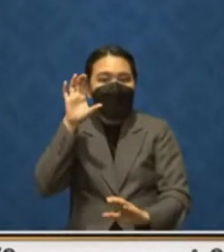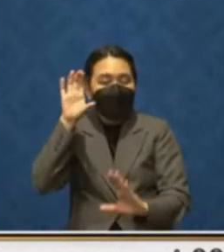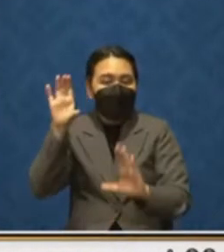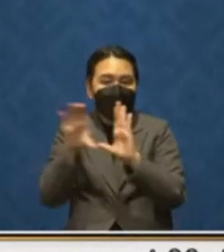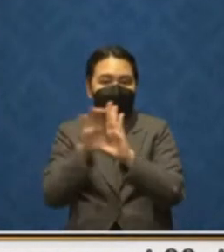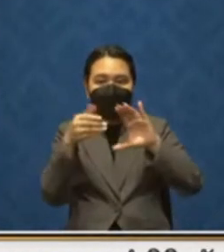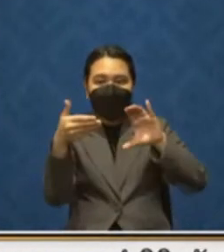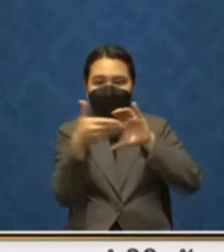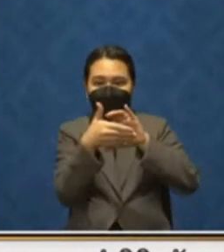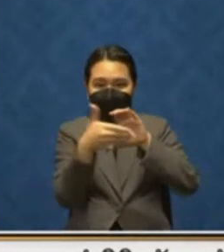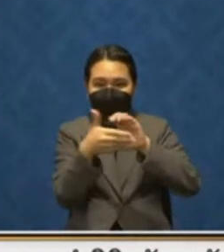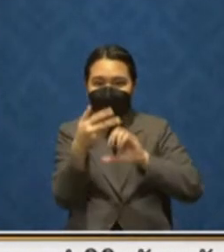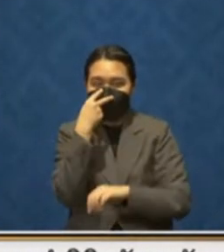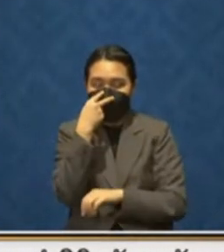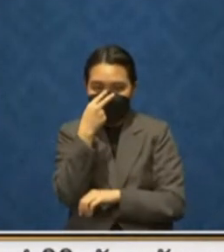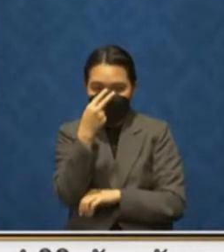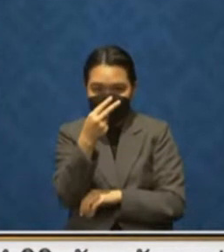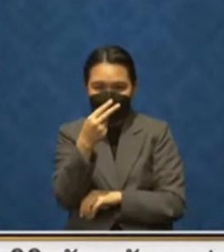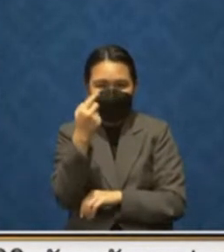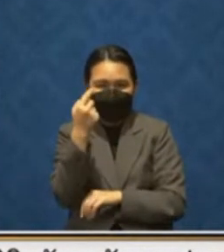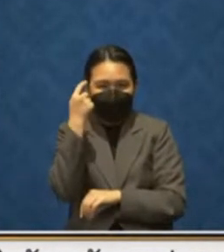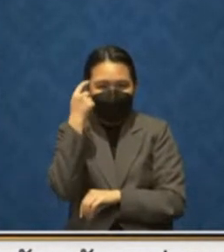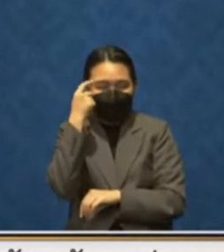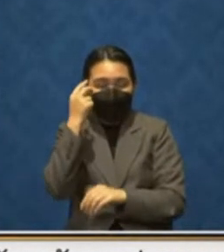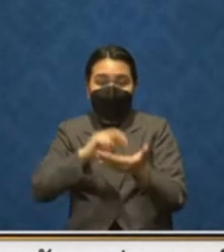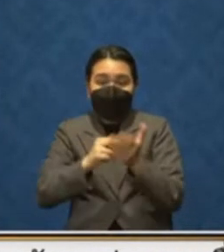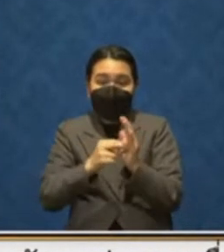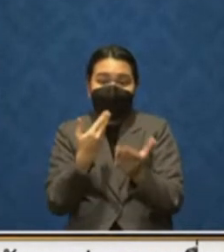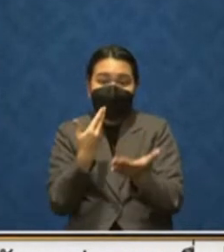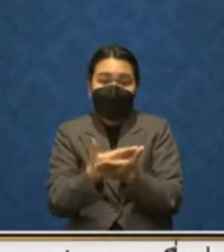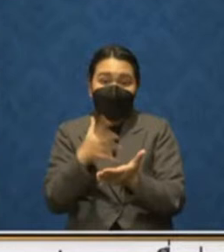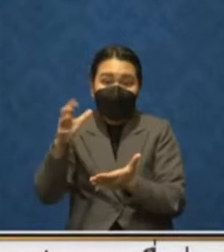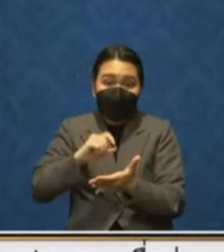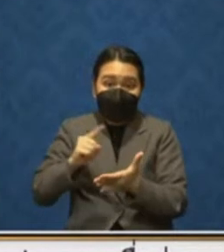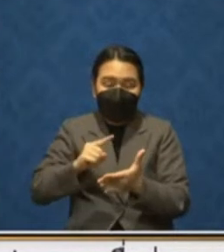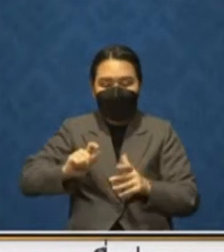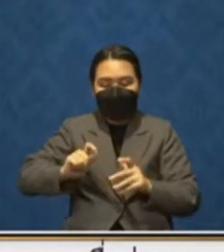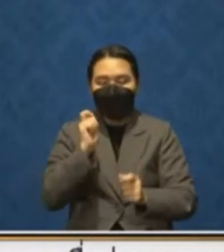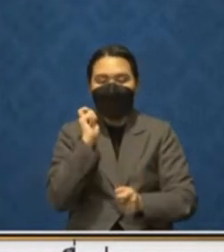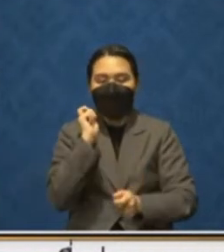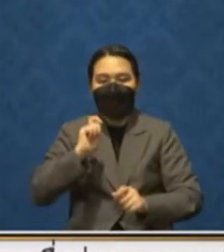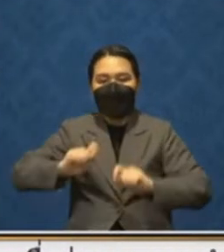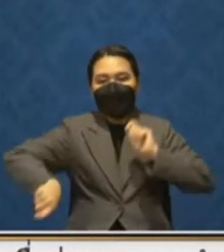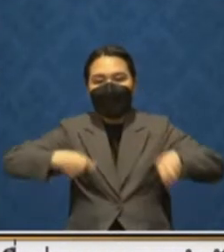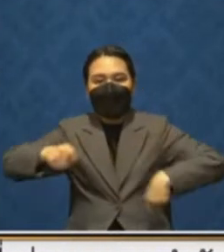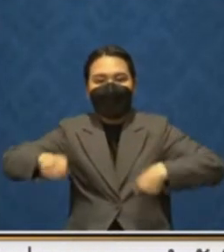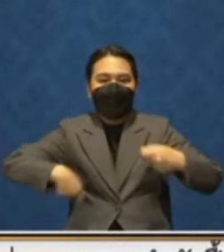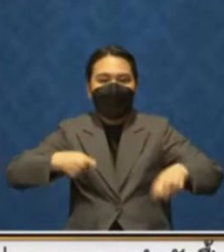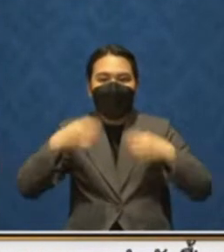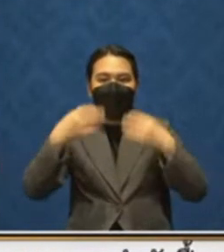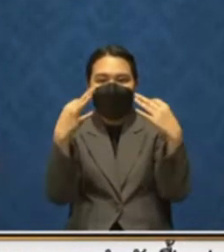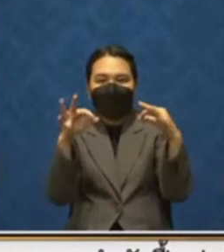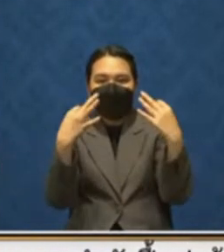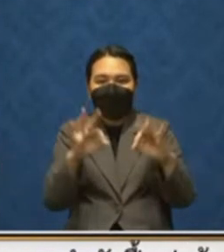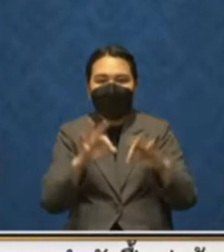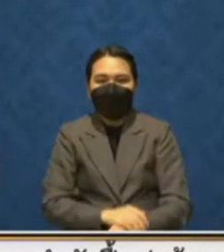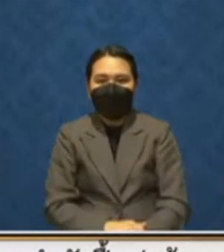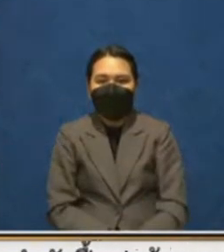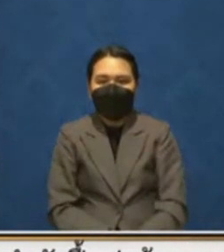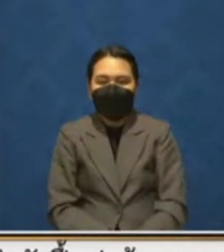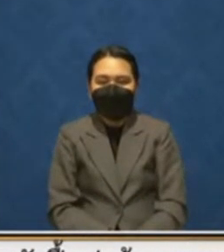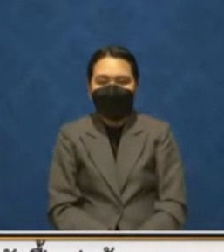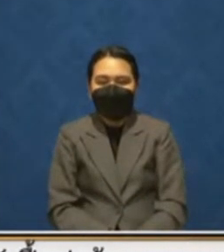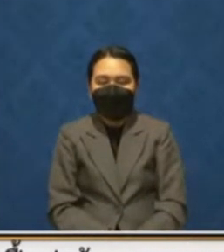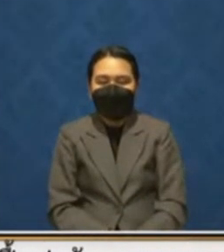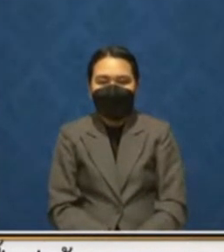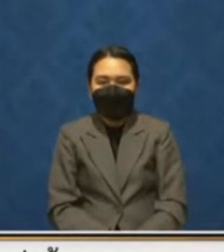หน่อยหน้าคือเอาไปผ่านครับไปแจกเงินให้กับพี่น้องประชาชนเพื่อหวังสืบทอดอำนาจนะครับ